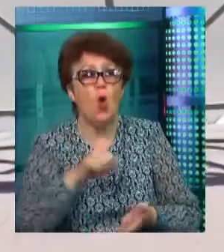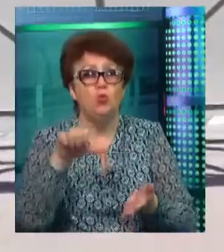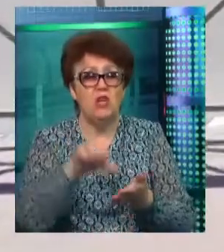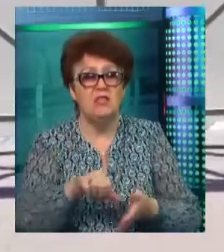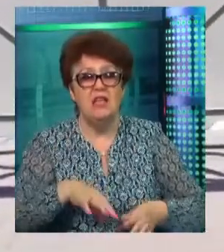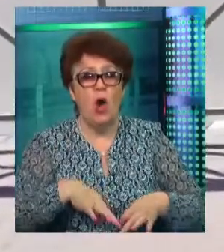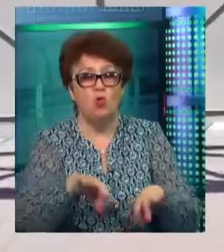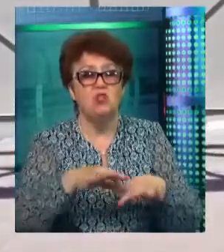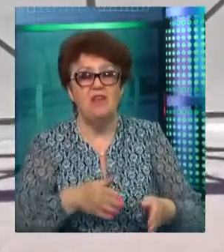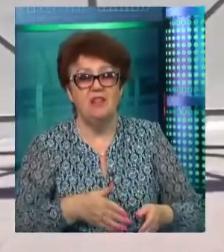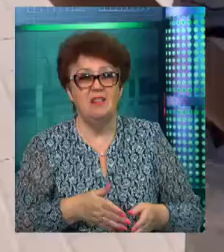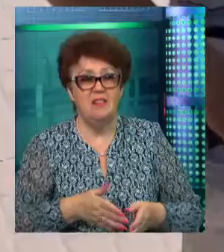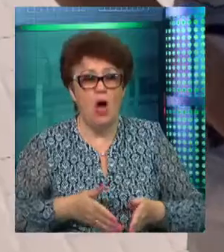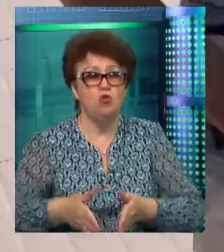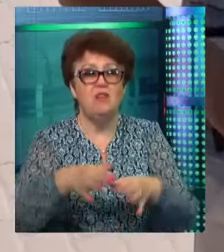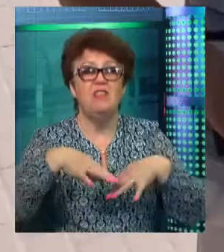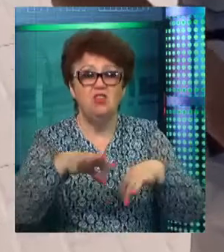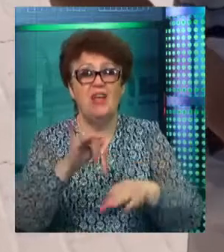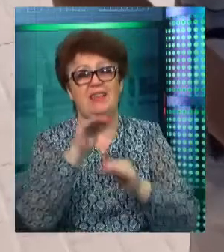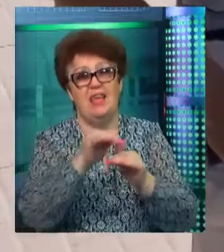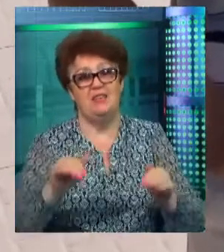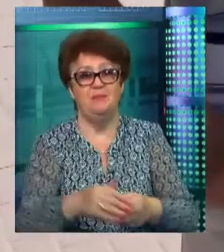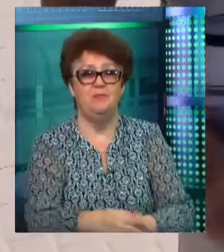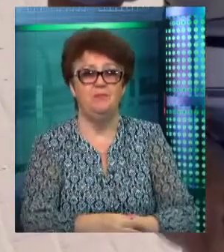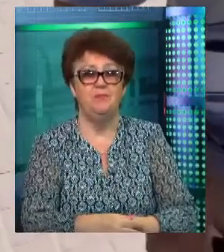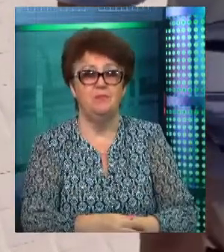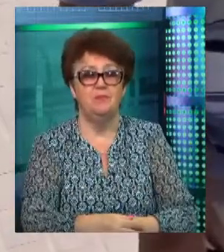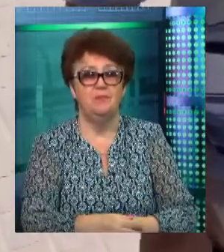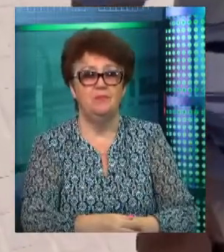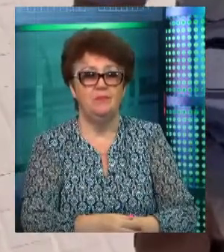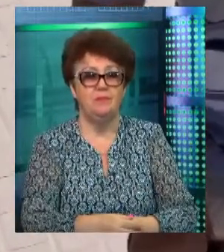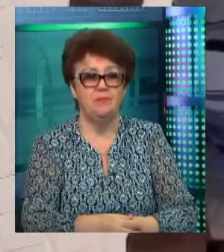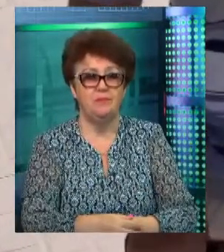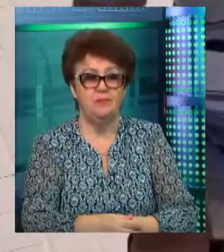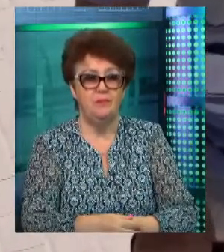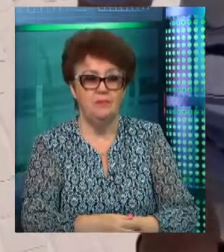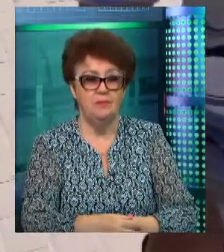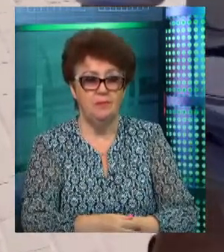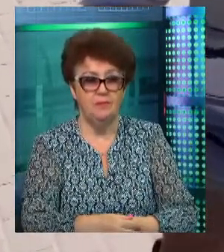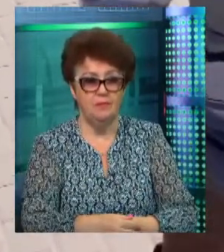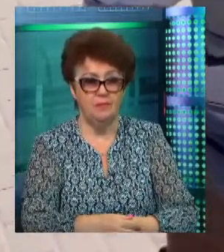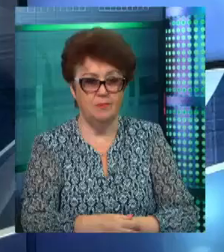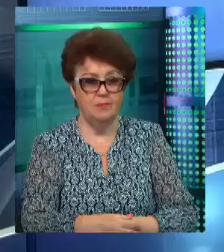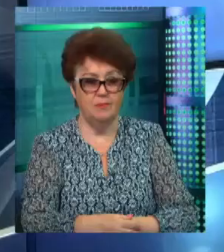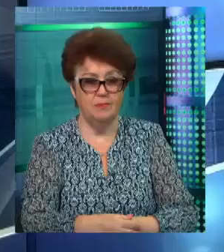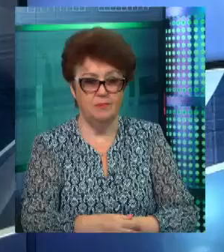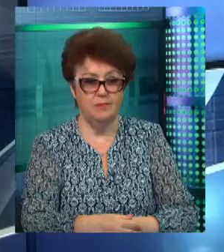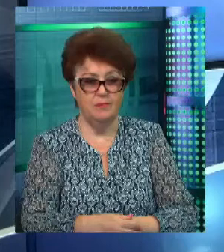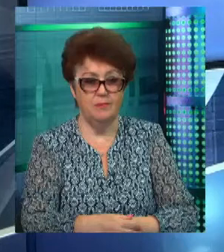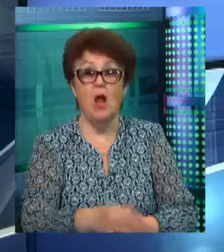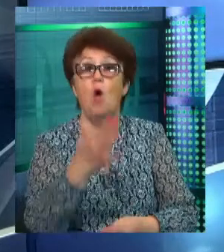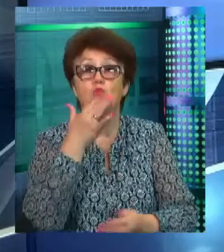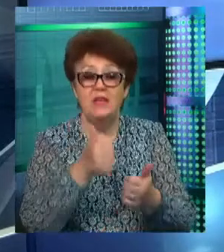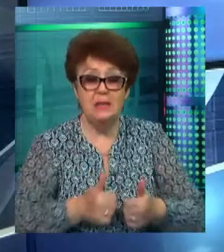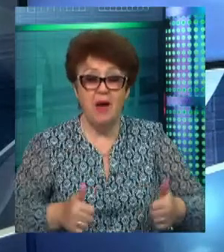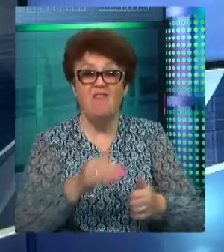дорожного движения и дети ольга лове на при содействии пресс-службы двд города события брянск музей-заповедник